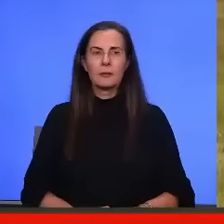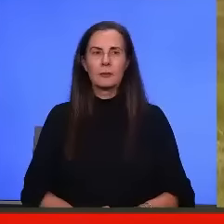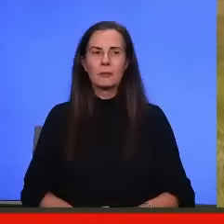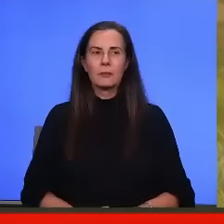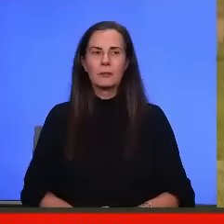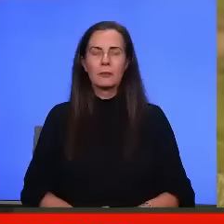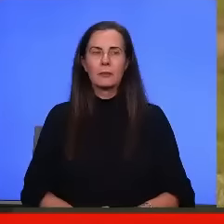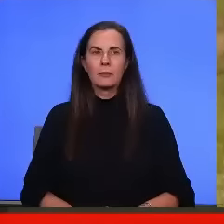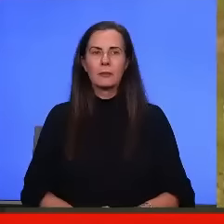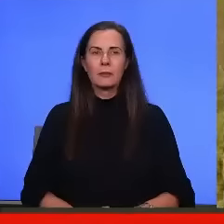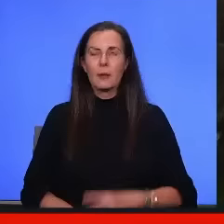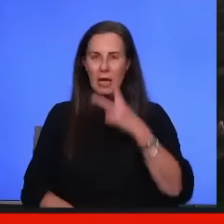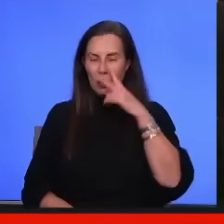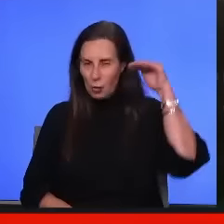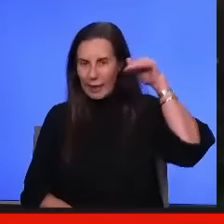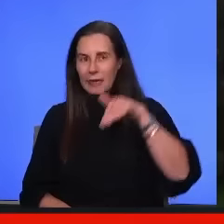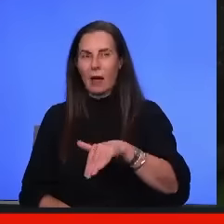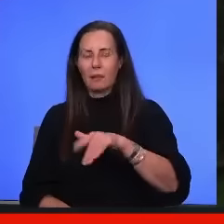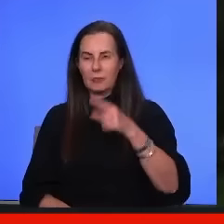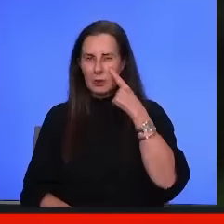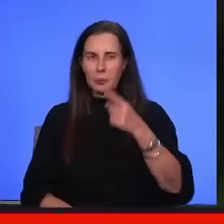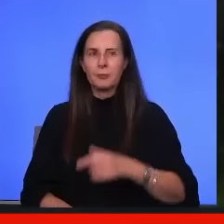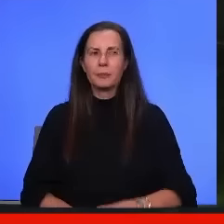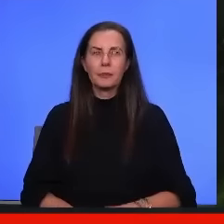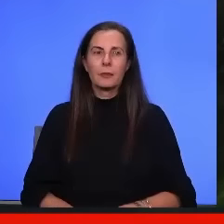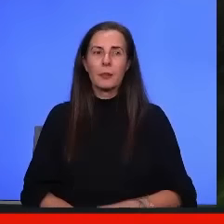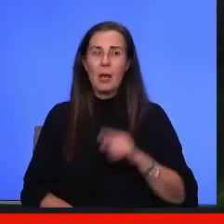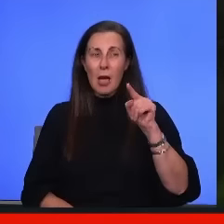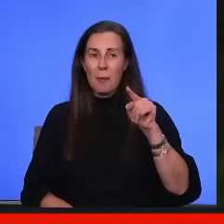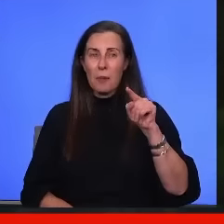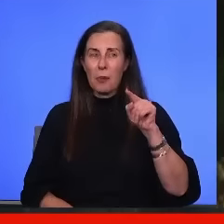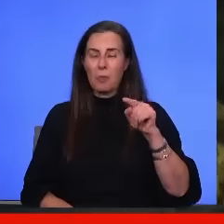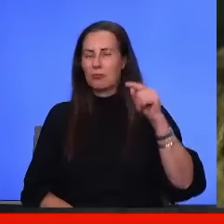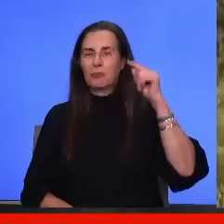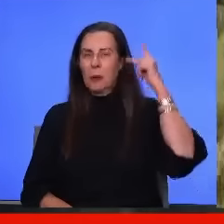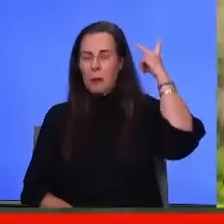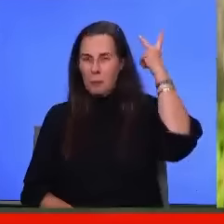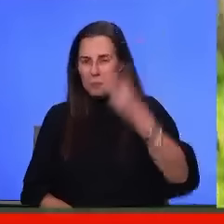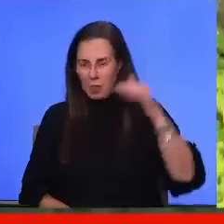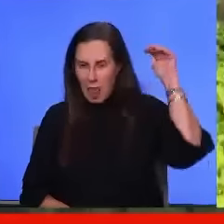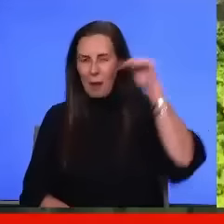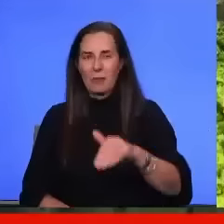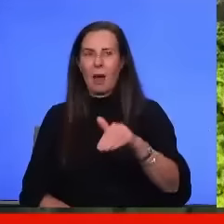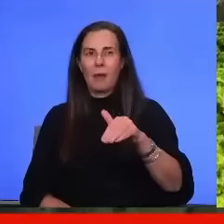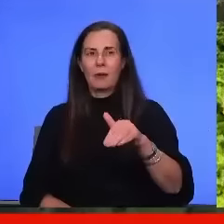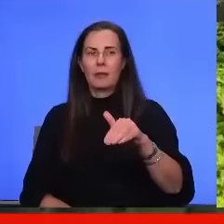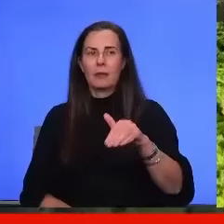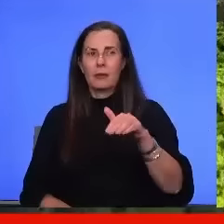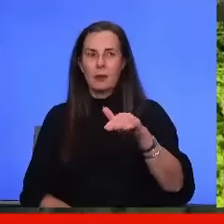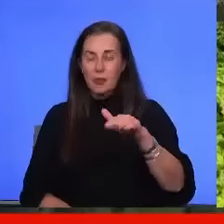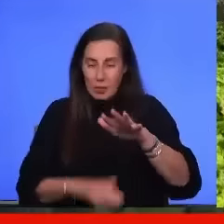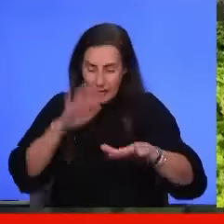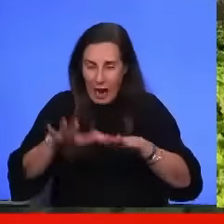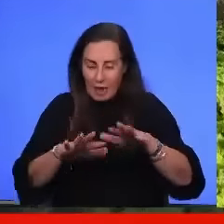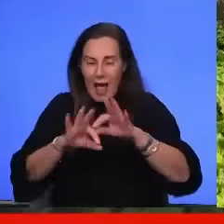בואו תראו איזו ירידה יפה. אוקיי, אז מפה למטה, נפלתי את הצוק ללמטה, שם תוך כדי זחילה